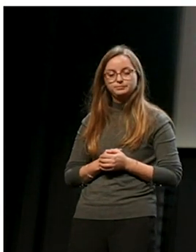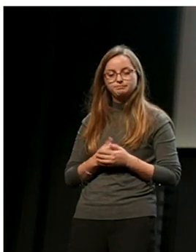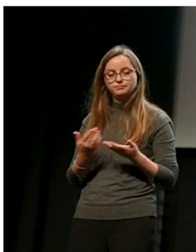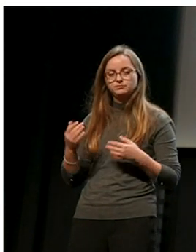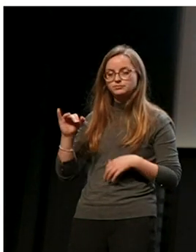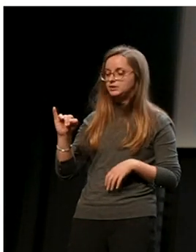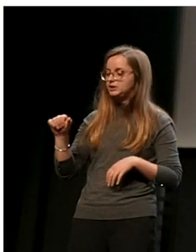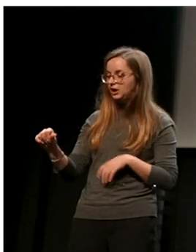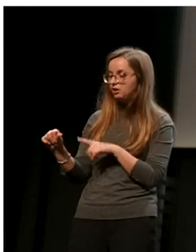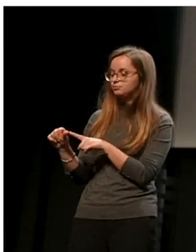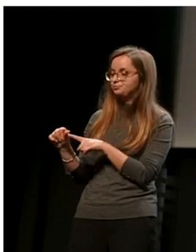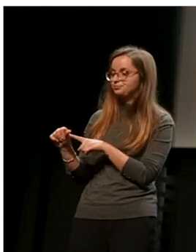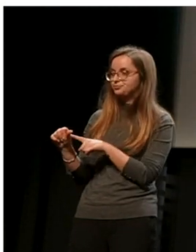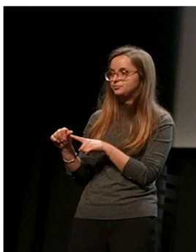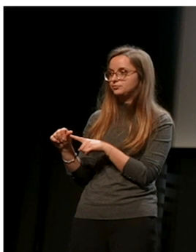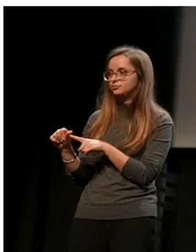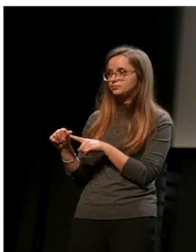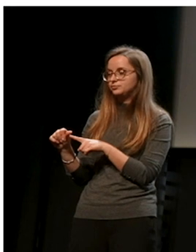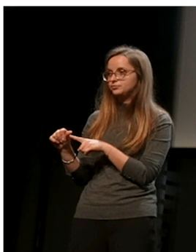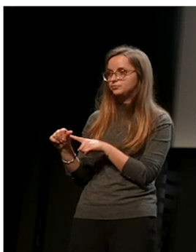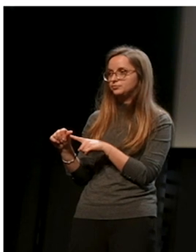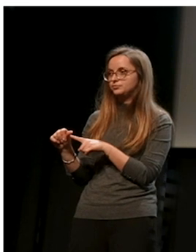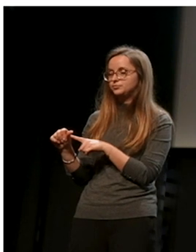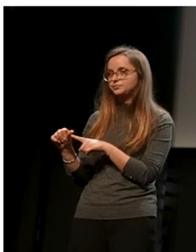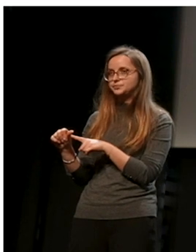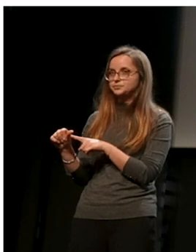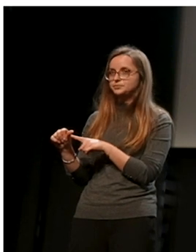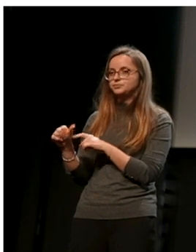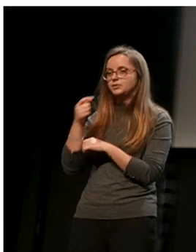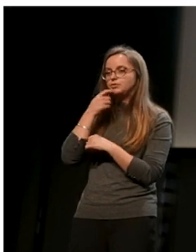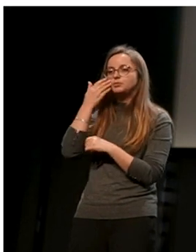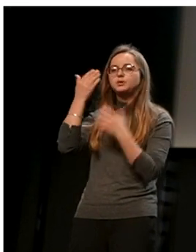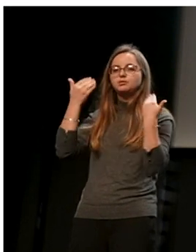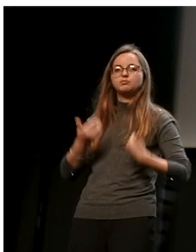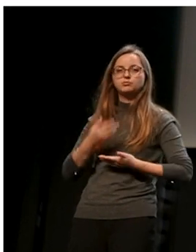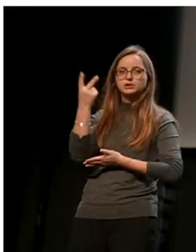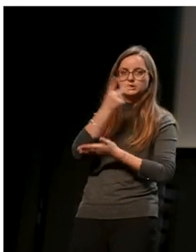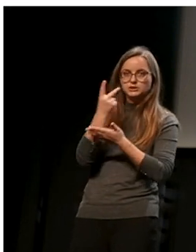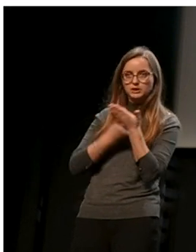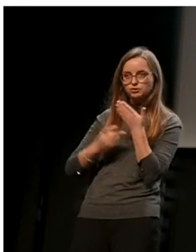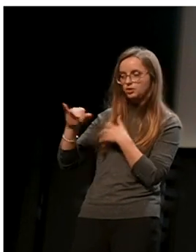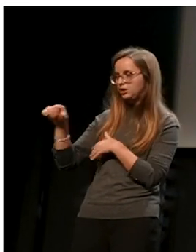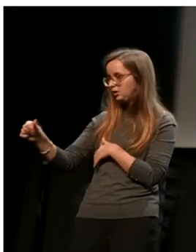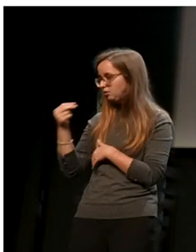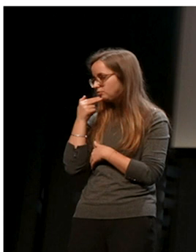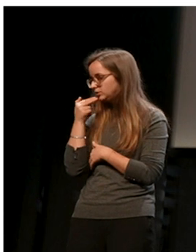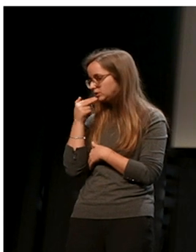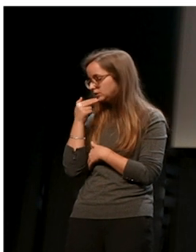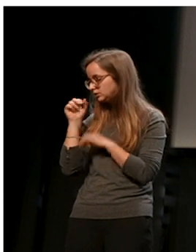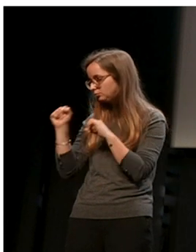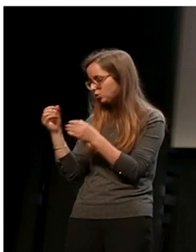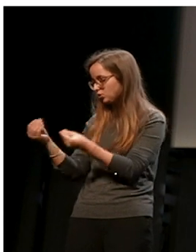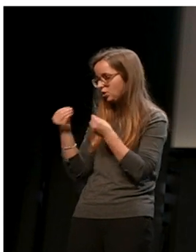l'IA, est-ce que la réaction qu'on peut avoir au niveau quand on est illustrateur et autres, et se dire ça peut faire peur,